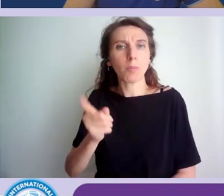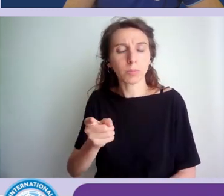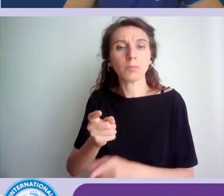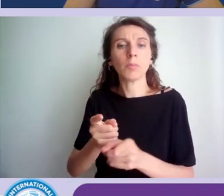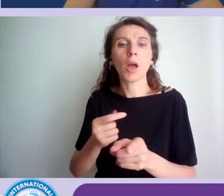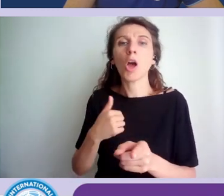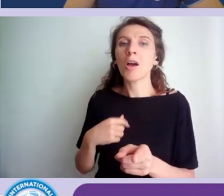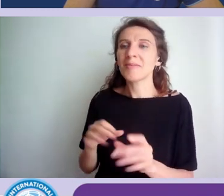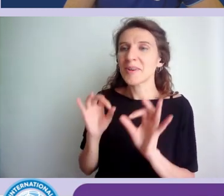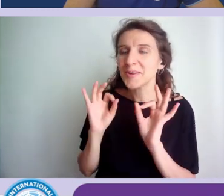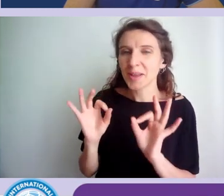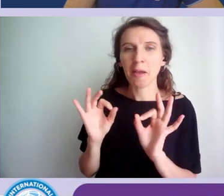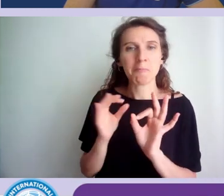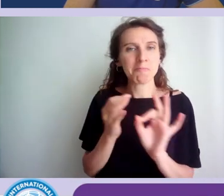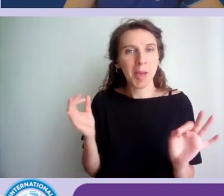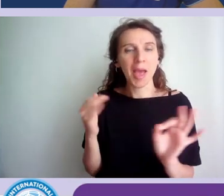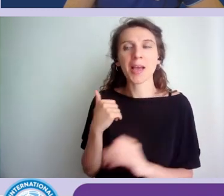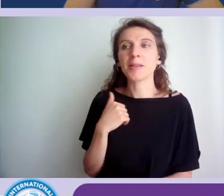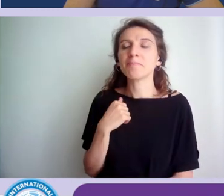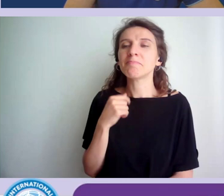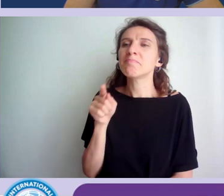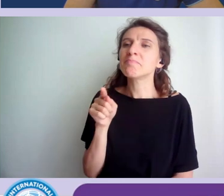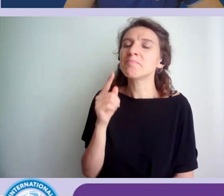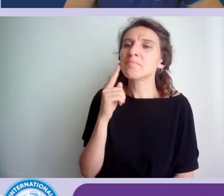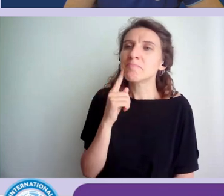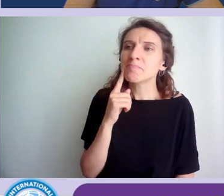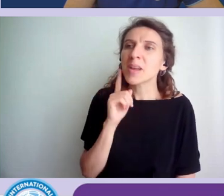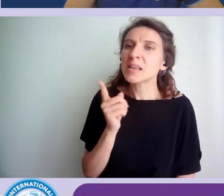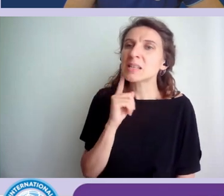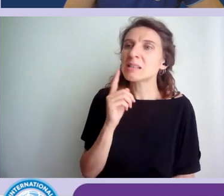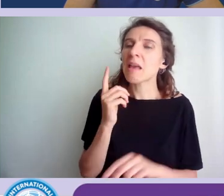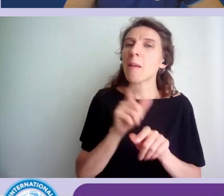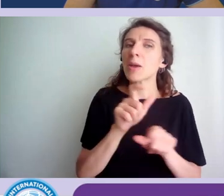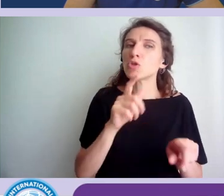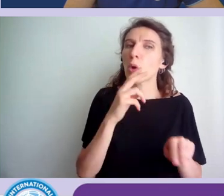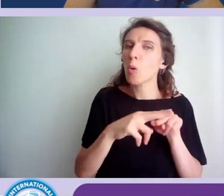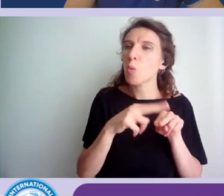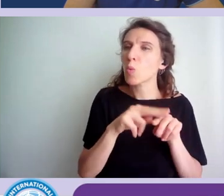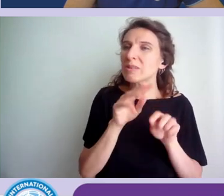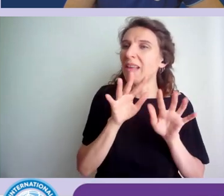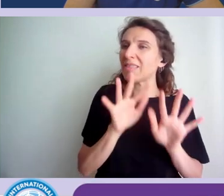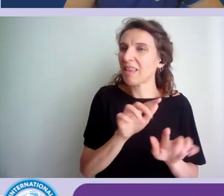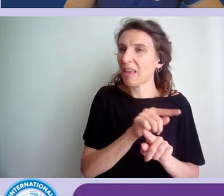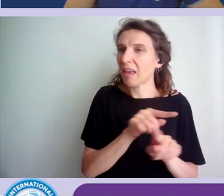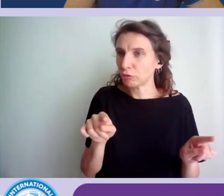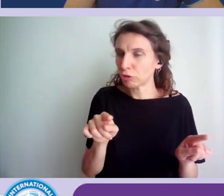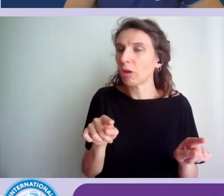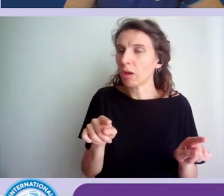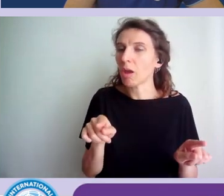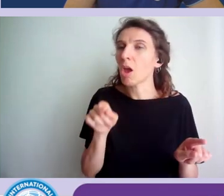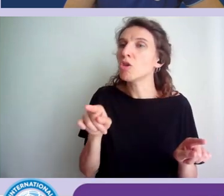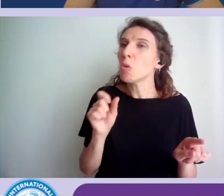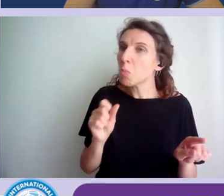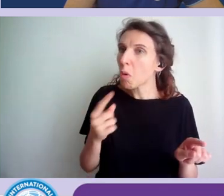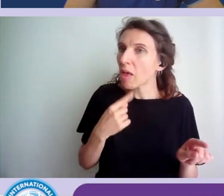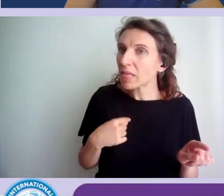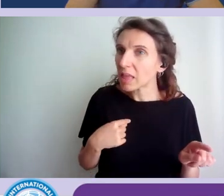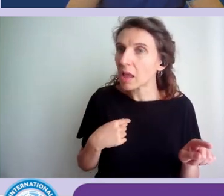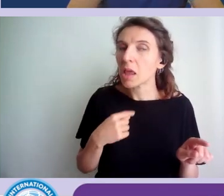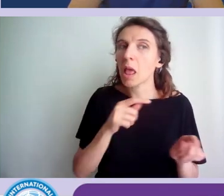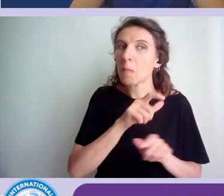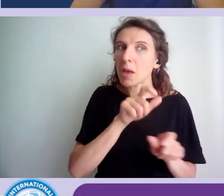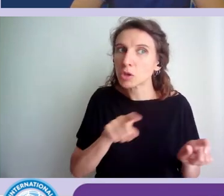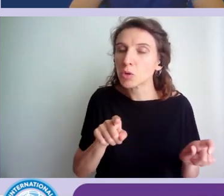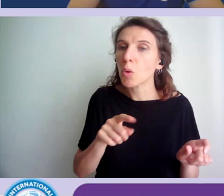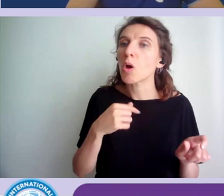a quell' esperto e gli dico bene mi dici Secondo te se lo faccio usare a 10 persone quante di queste 10 persone riescono